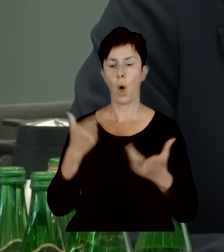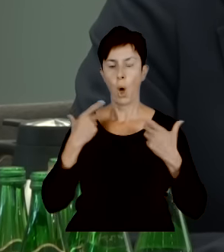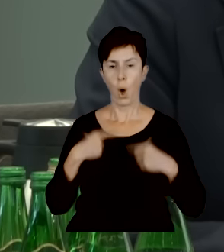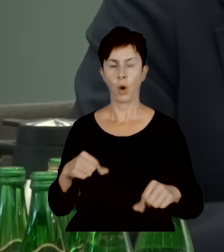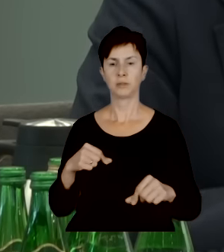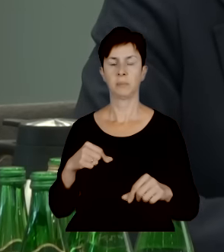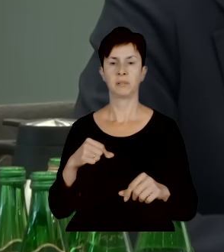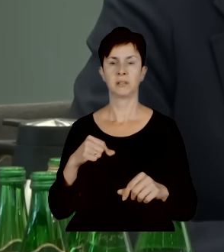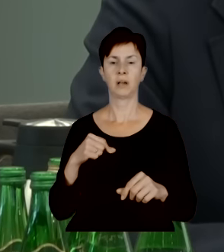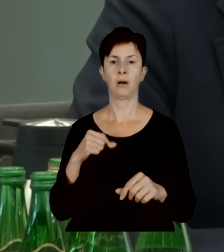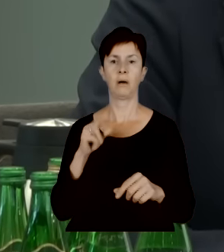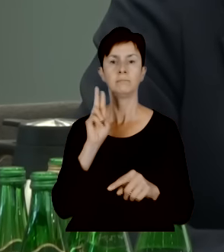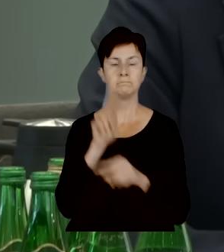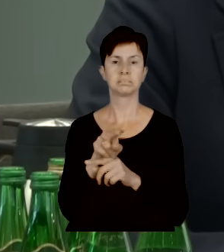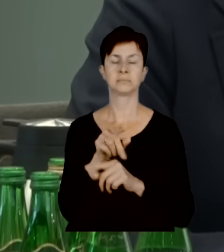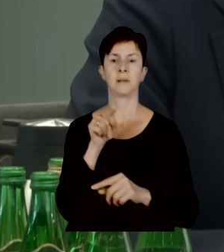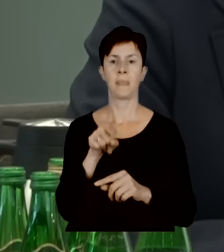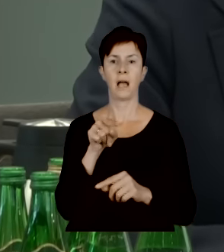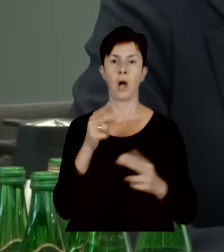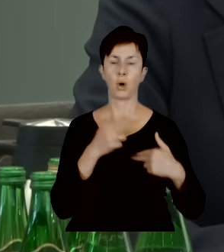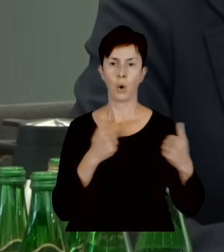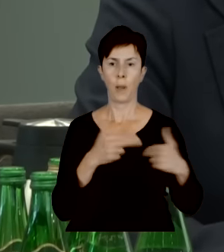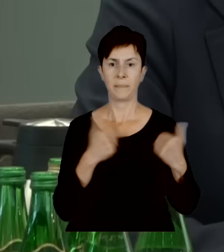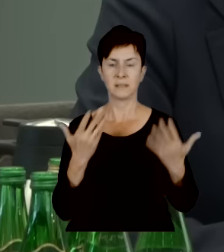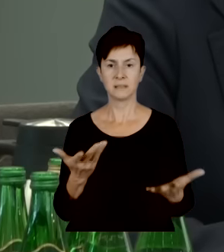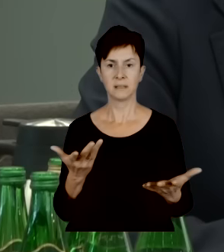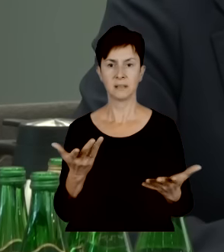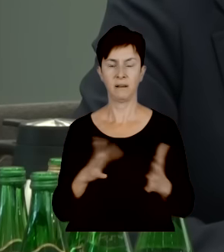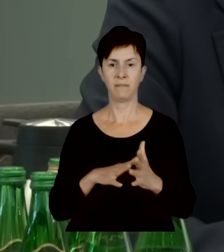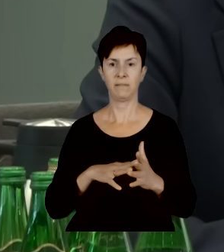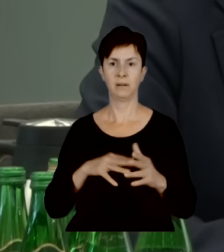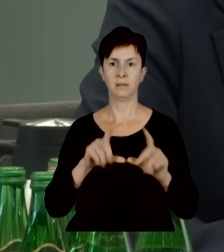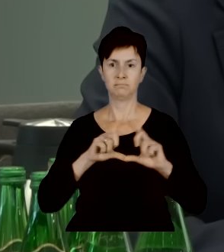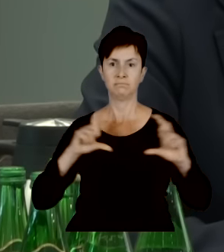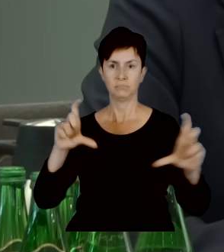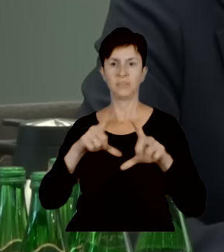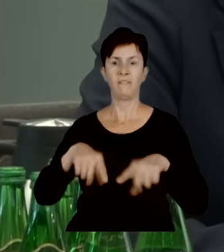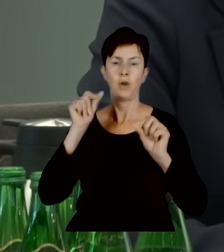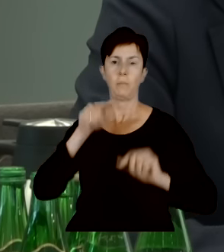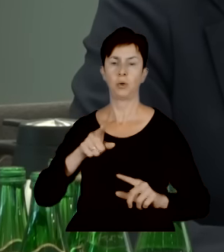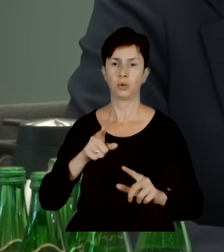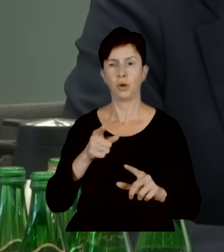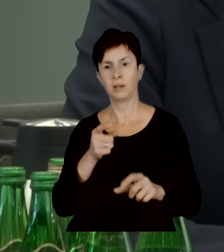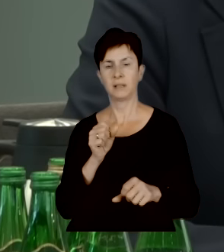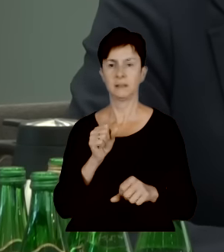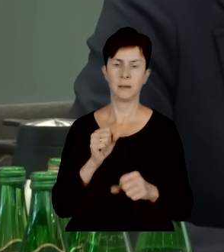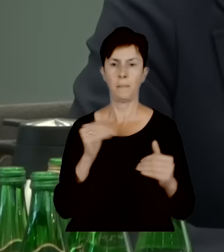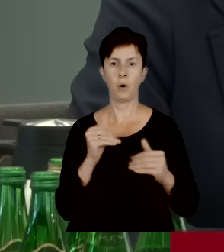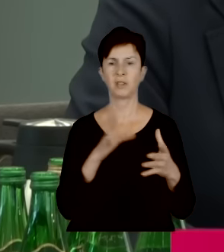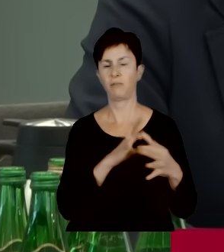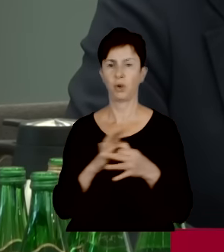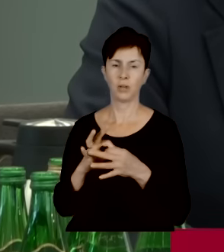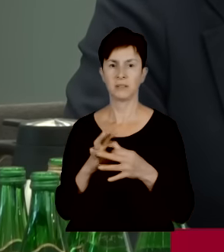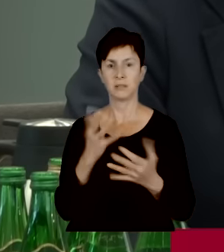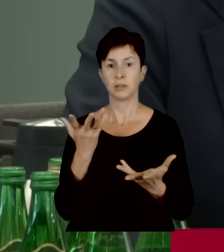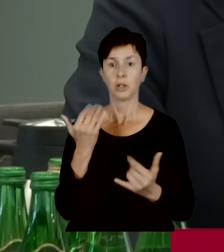w tym wypadku na na komisji No lokalu wyborczym No to jednak mimo wszystko mógł się wiązać z faktem tego że jeśli ktoś